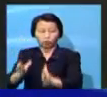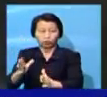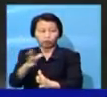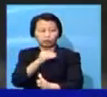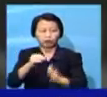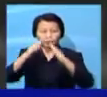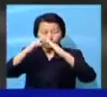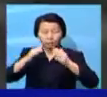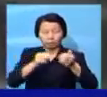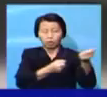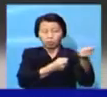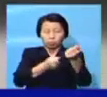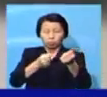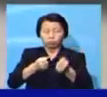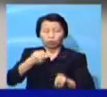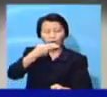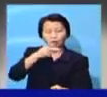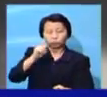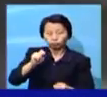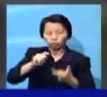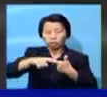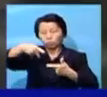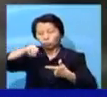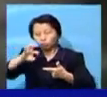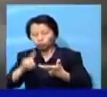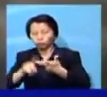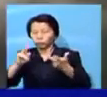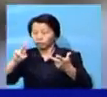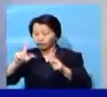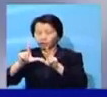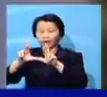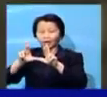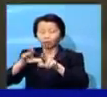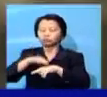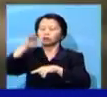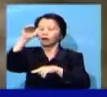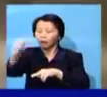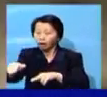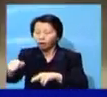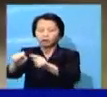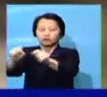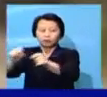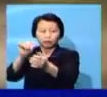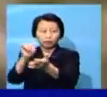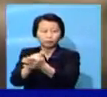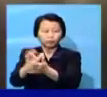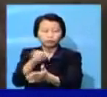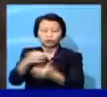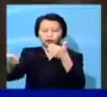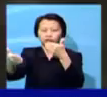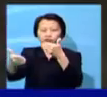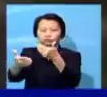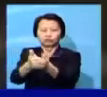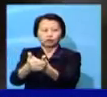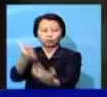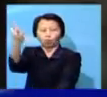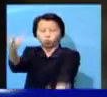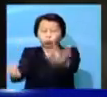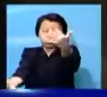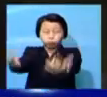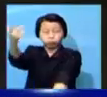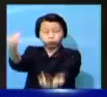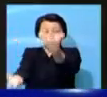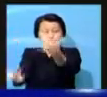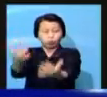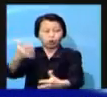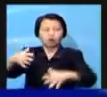dari Balai Bomba Hang Tuah hudu dan KLCC ar ke lokasi kejadian dan tiba ketika api sedang marah